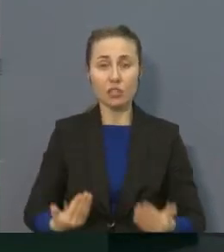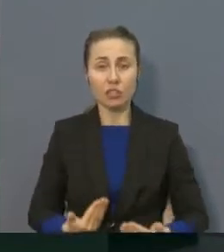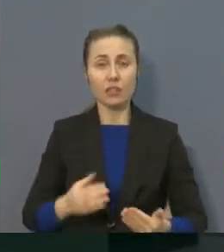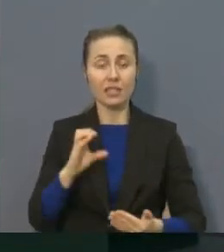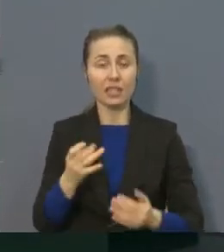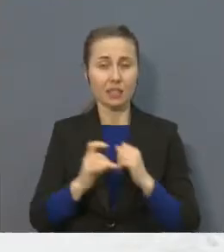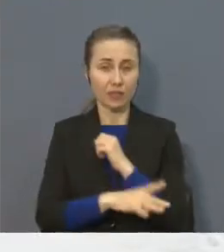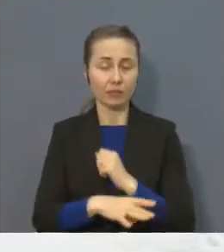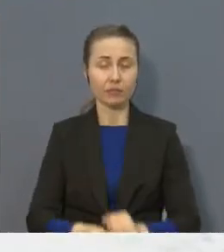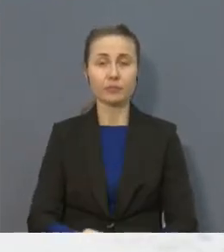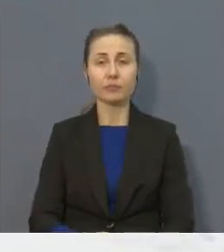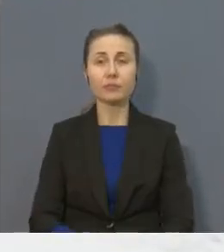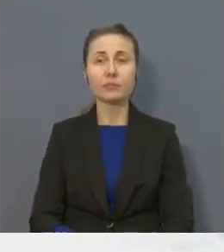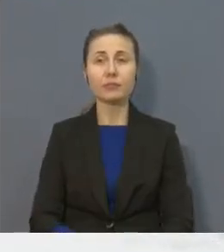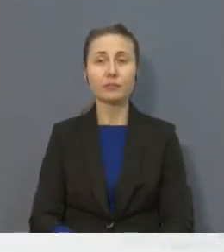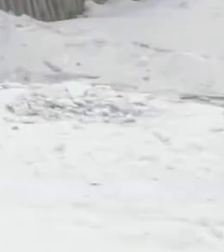тазартылды.